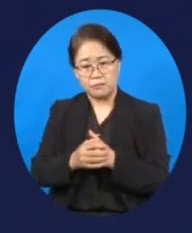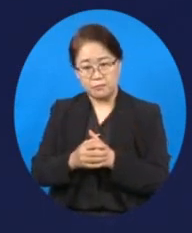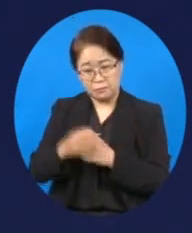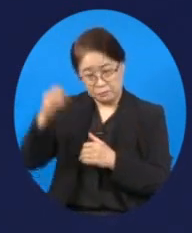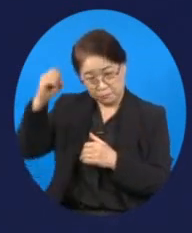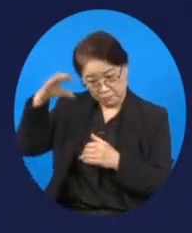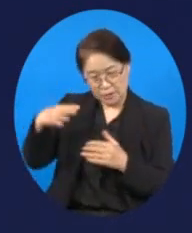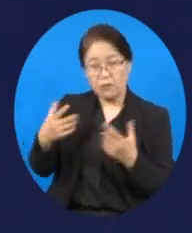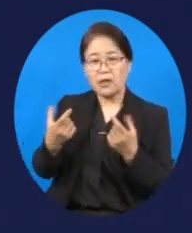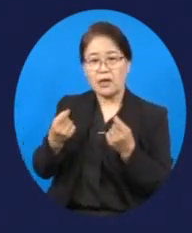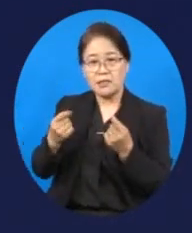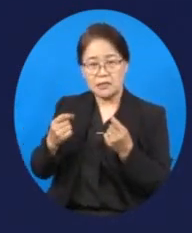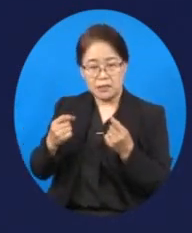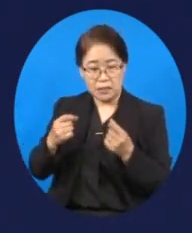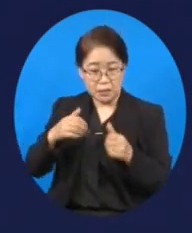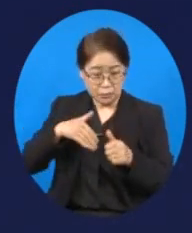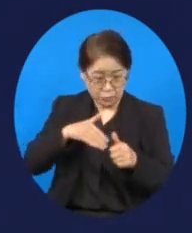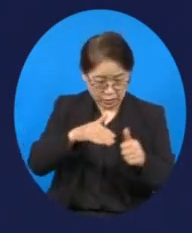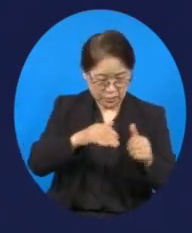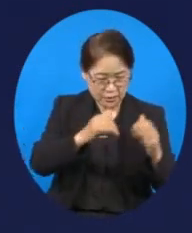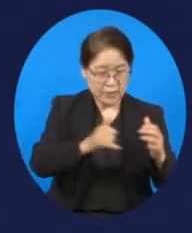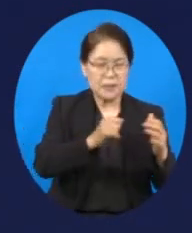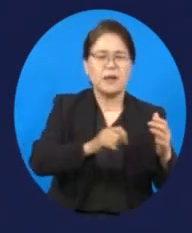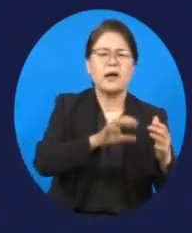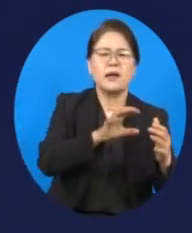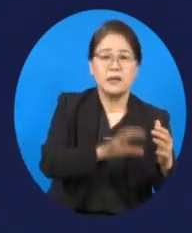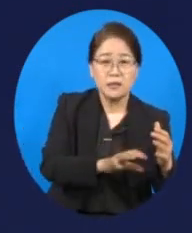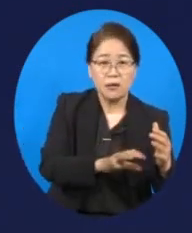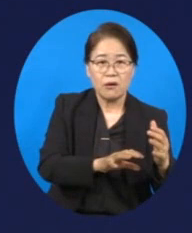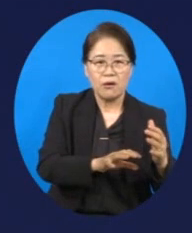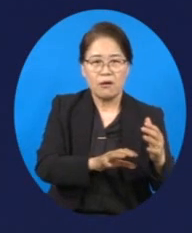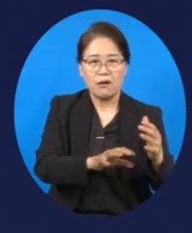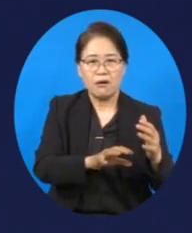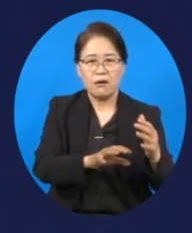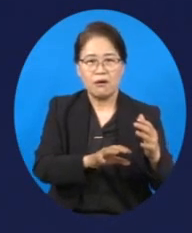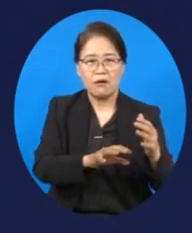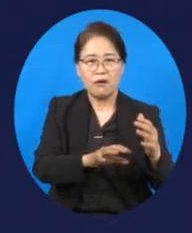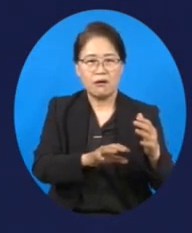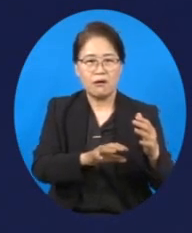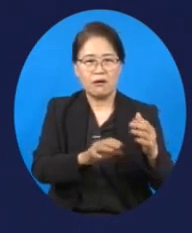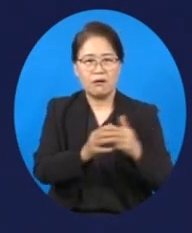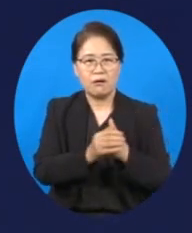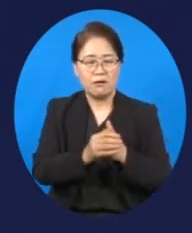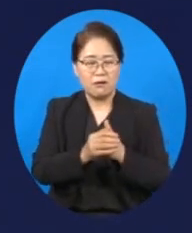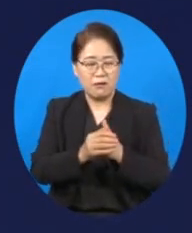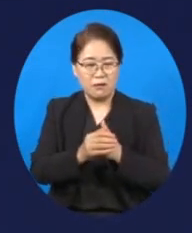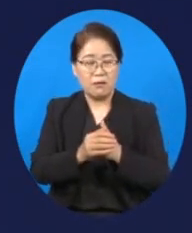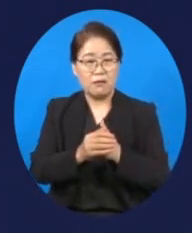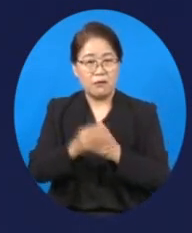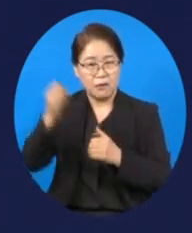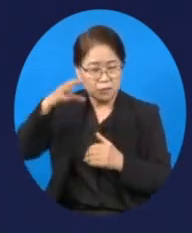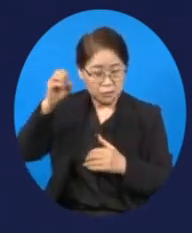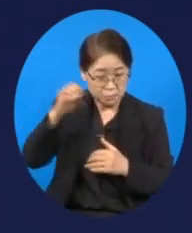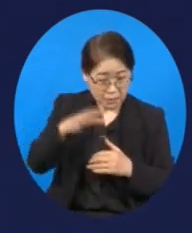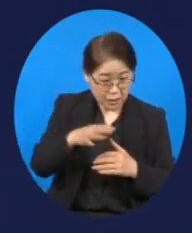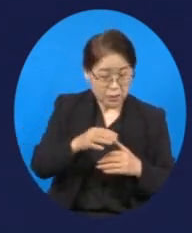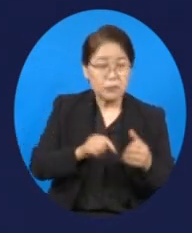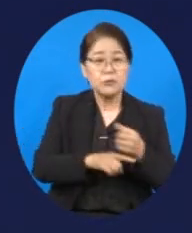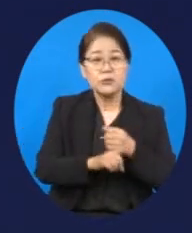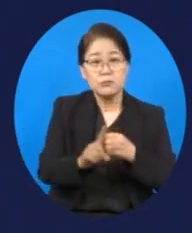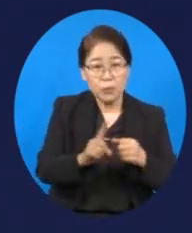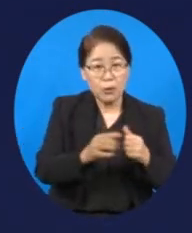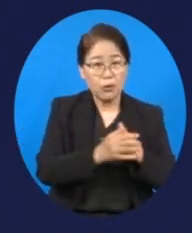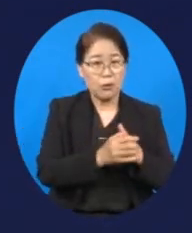우리는이 어두운 세상 속에서 빛을 발하는 자로 살아야 할 줄로 믿습니다